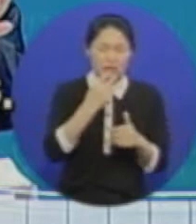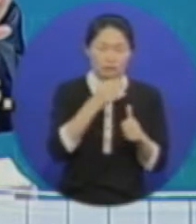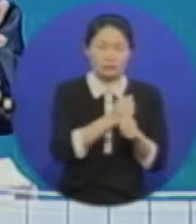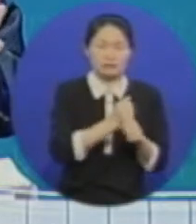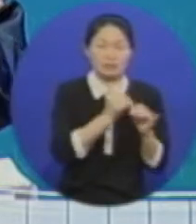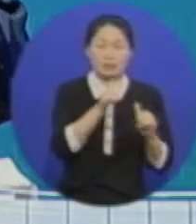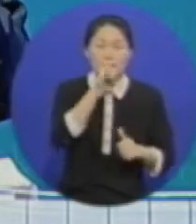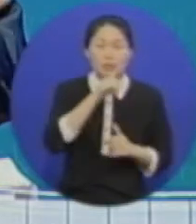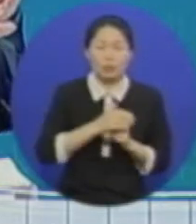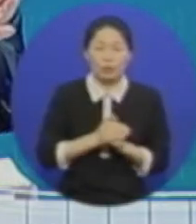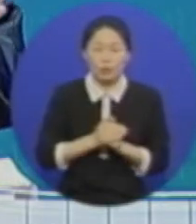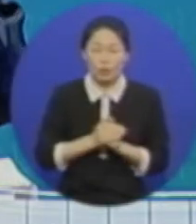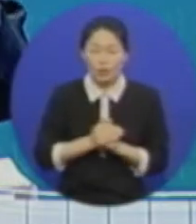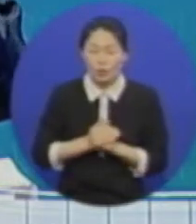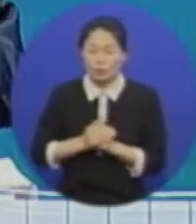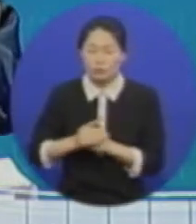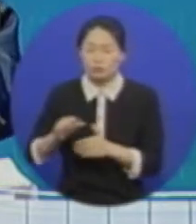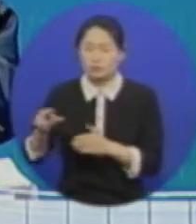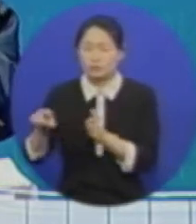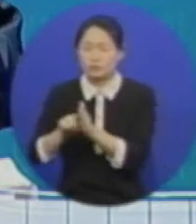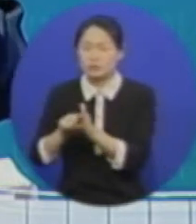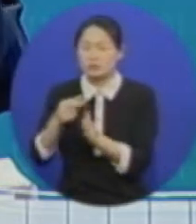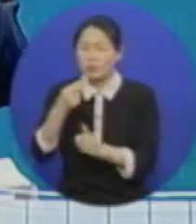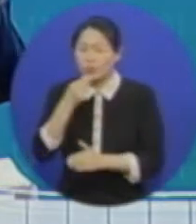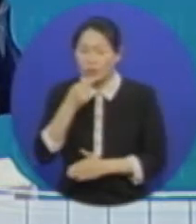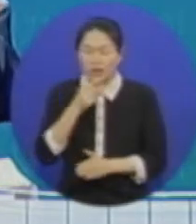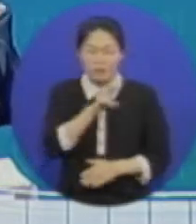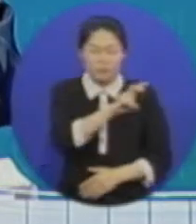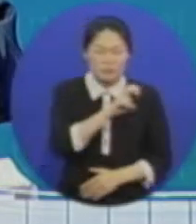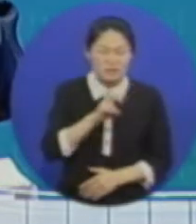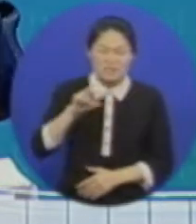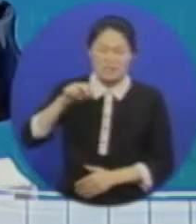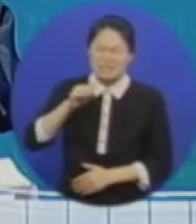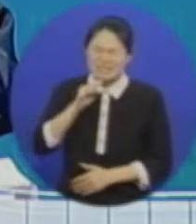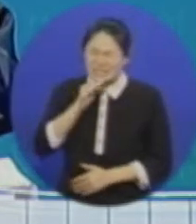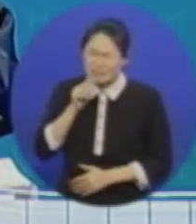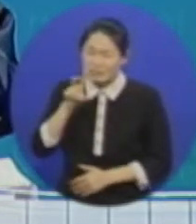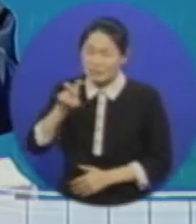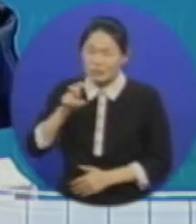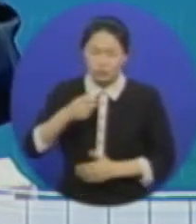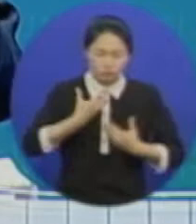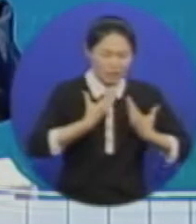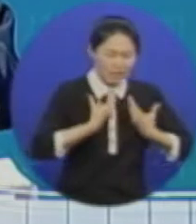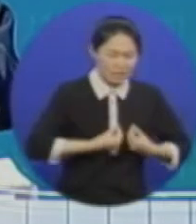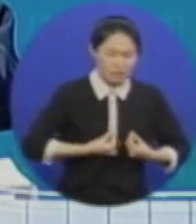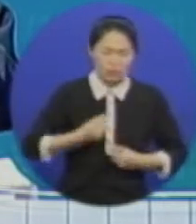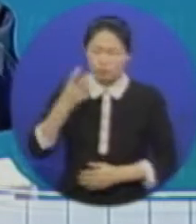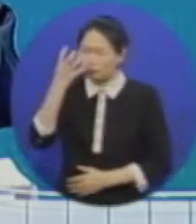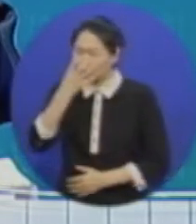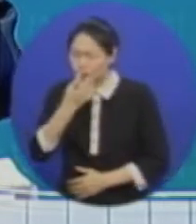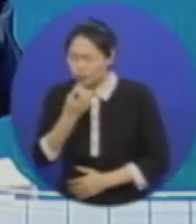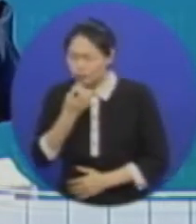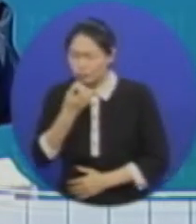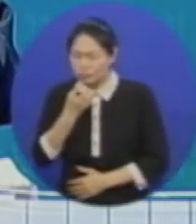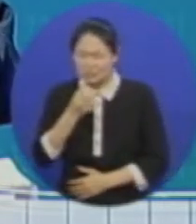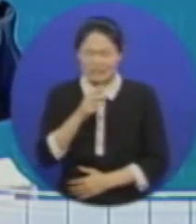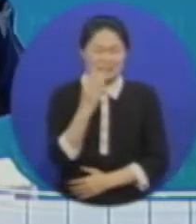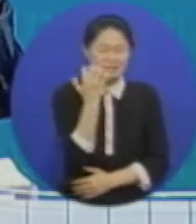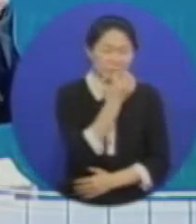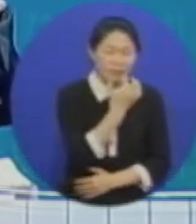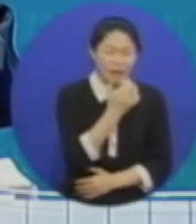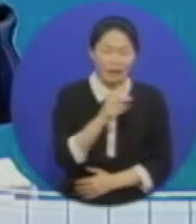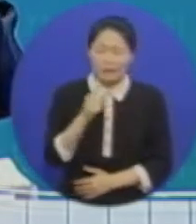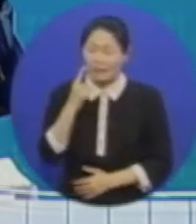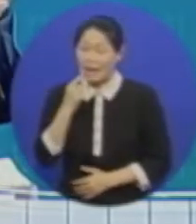있고 불신이 나 미움이나 증오 나 좌절이나 우울함이 나 음란 이나